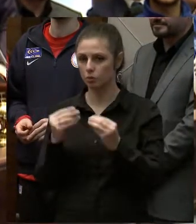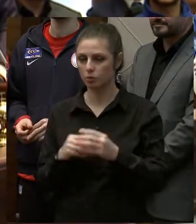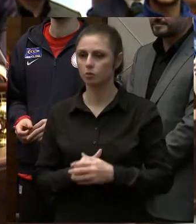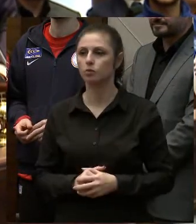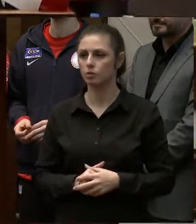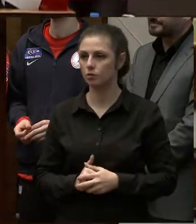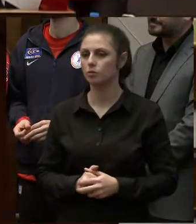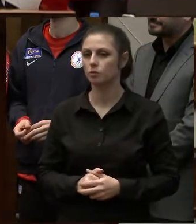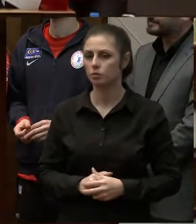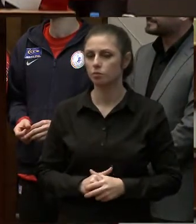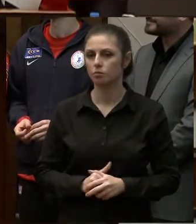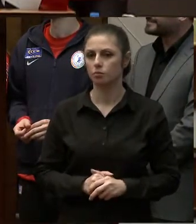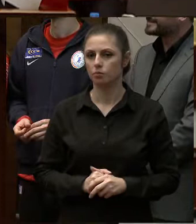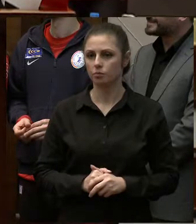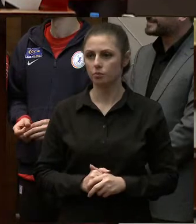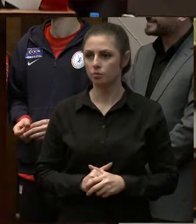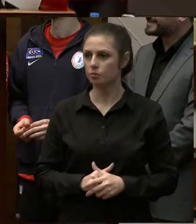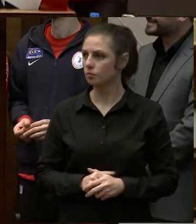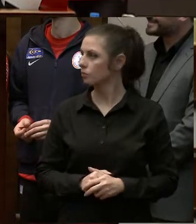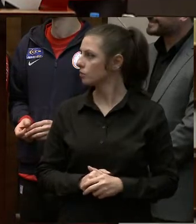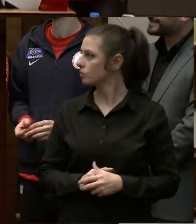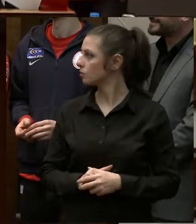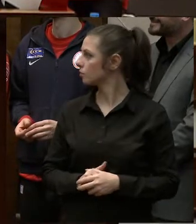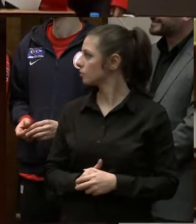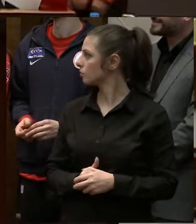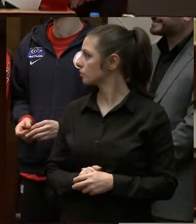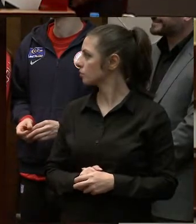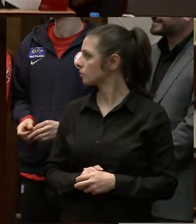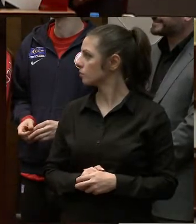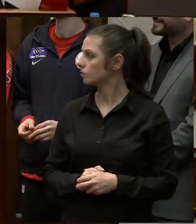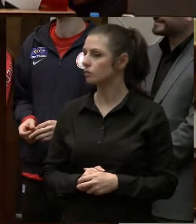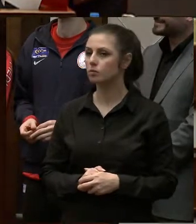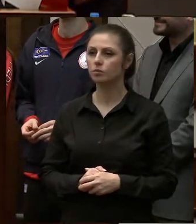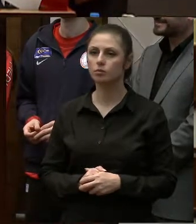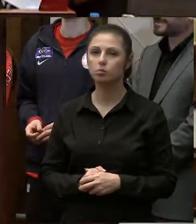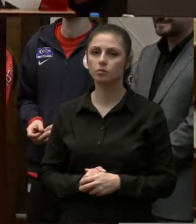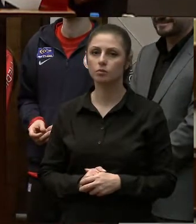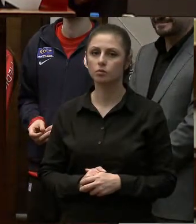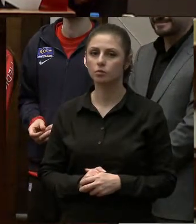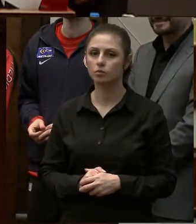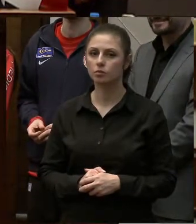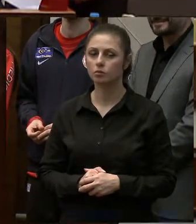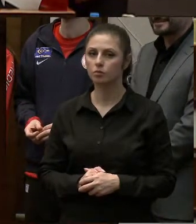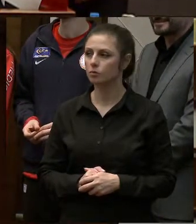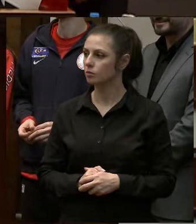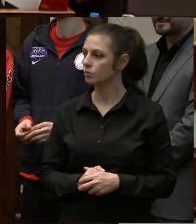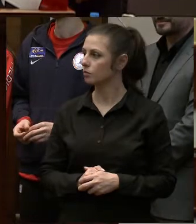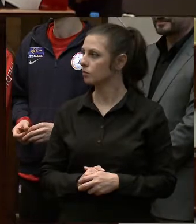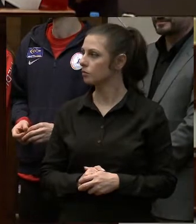buluyor musunuz kızlar? Başka bir isim var mı aklınızda? Yalnız fotoğrafta çıkmayacaklar. Peki, başkanım bak önünü